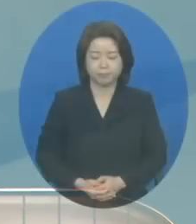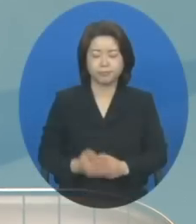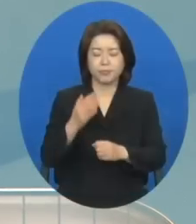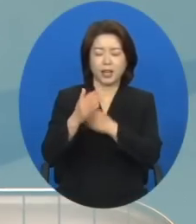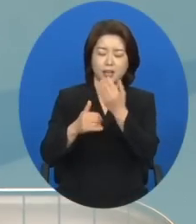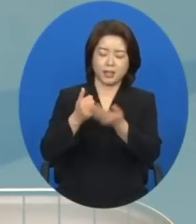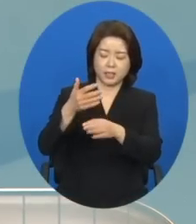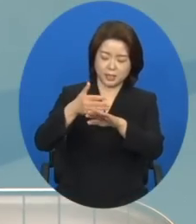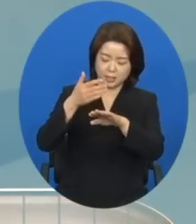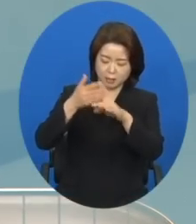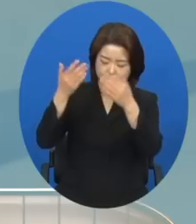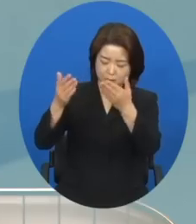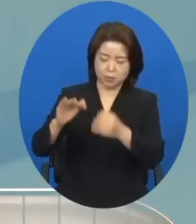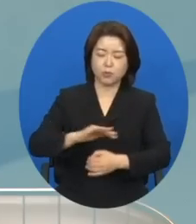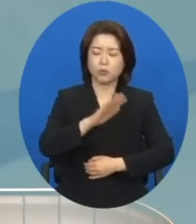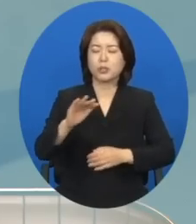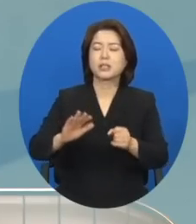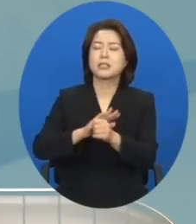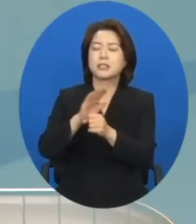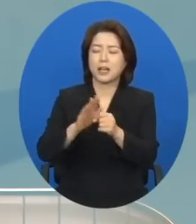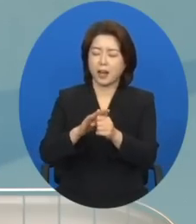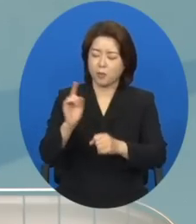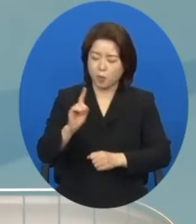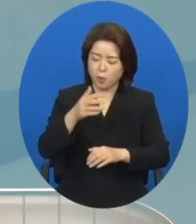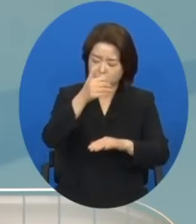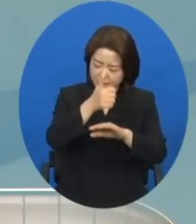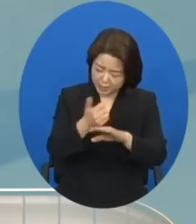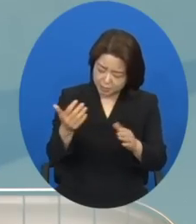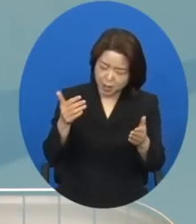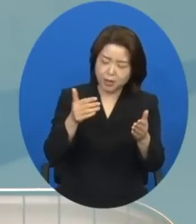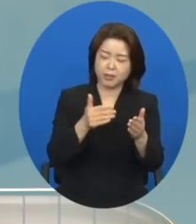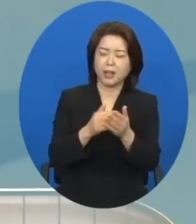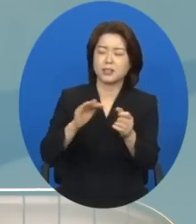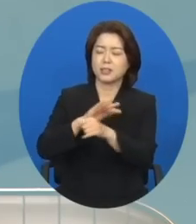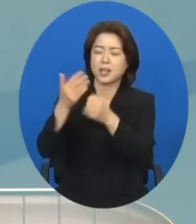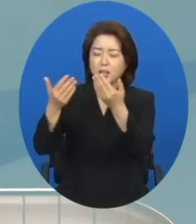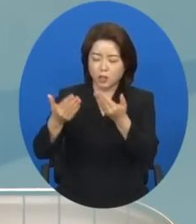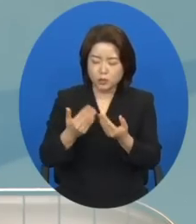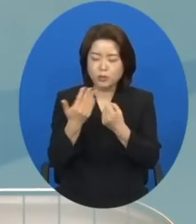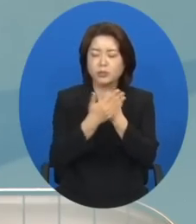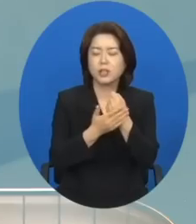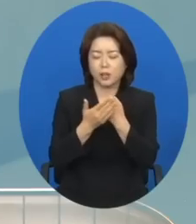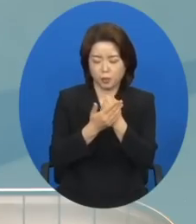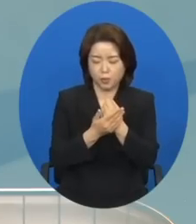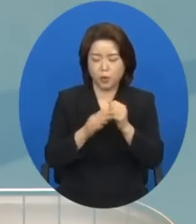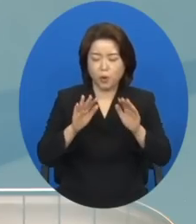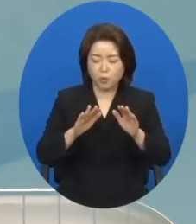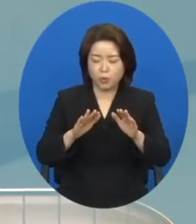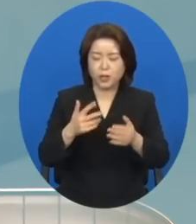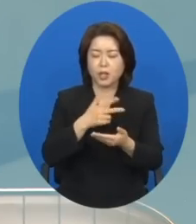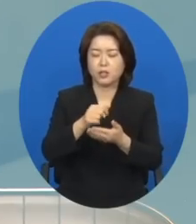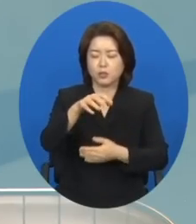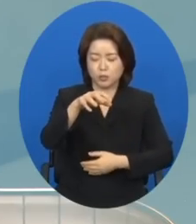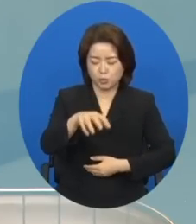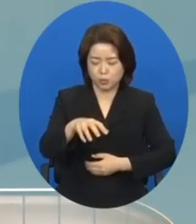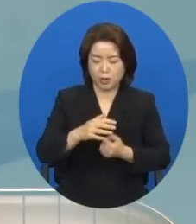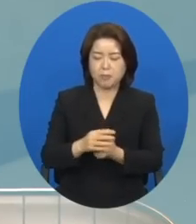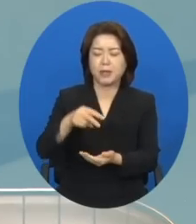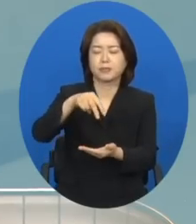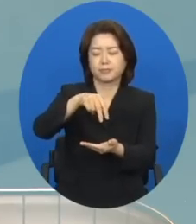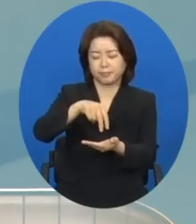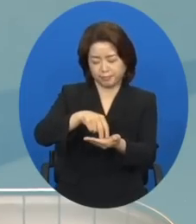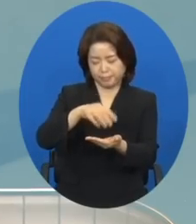감사합니다. 우리를 사랑하시되 끝까지 사랑하신 그 사랑 때문에 우리가 이렇게 주 앞에